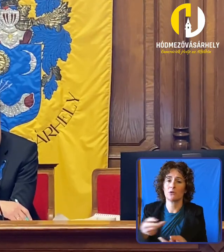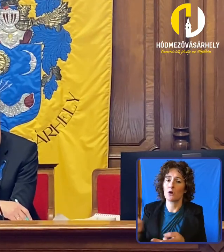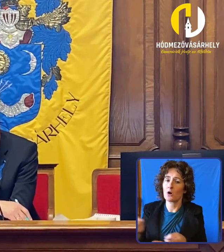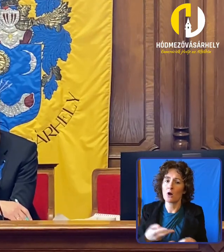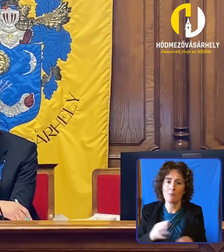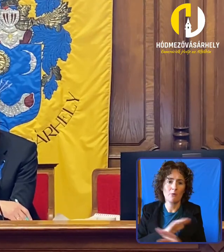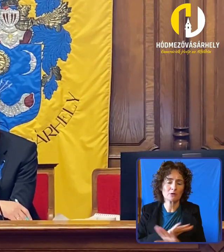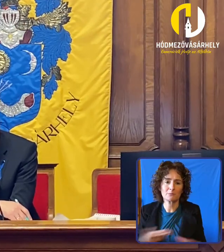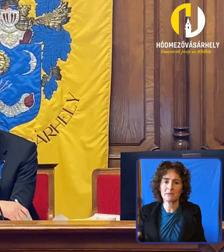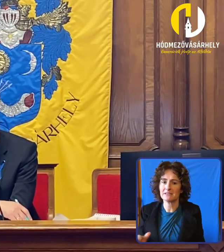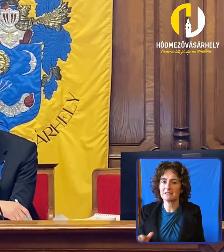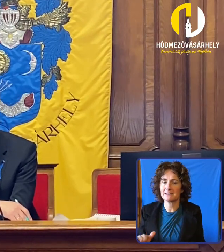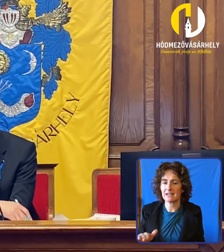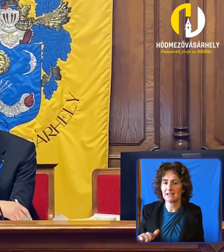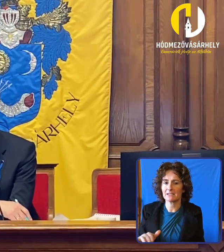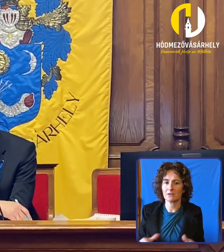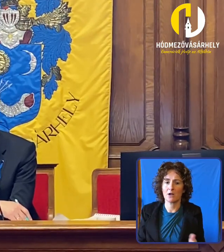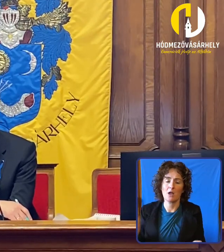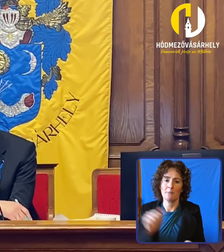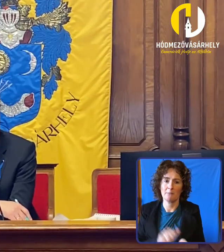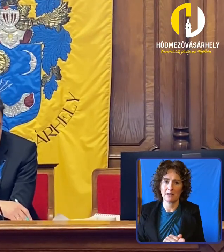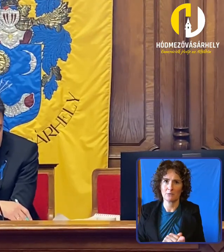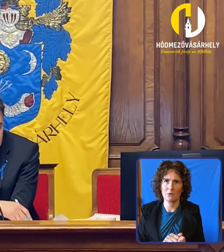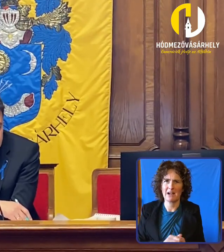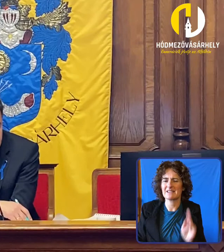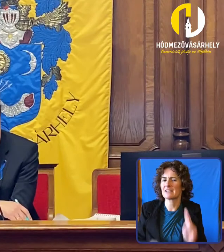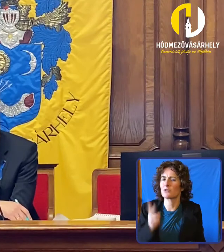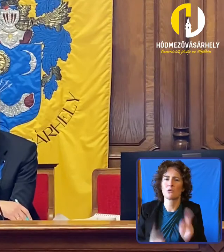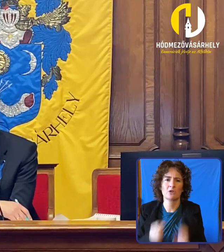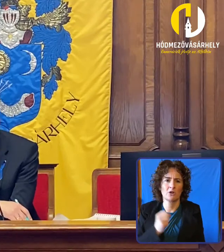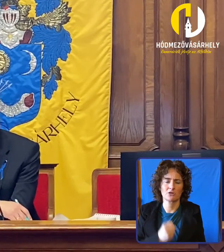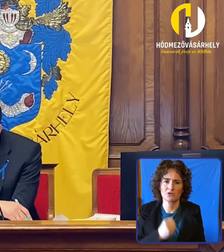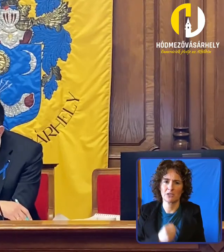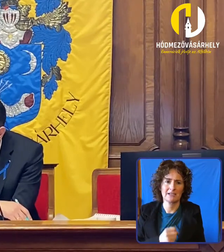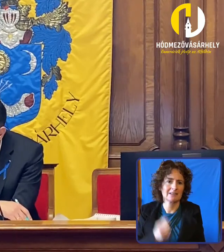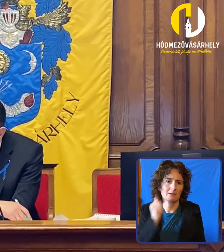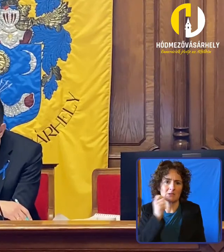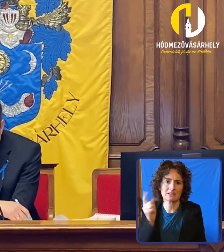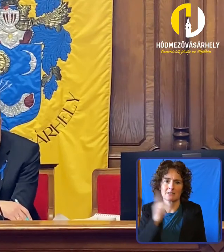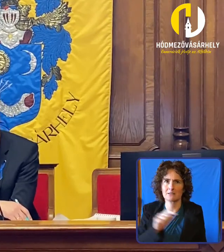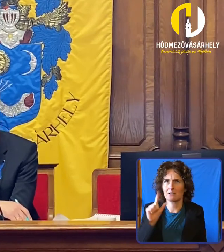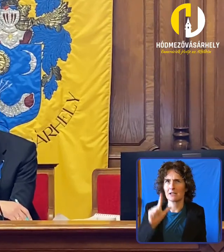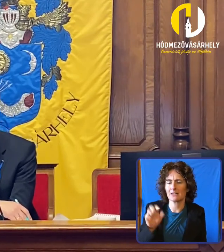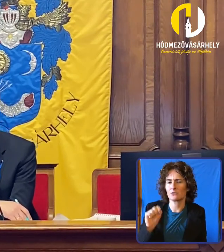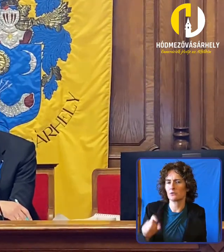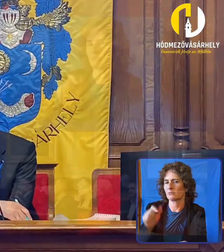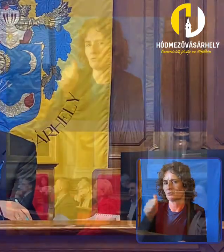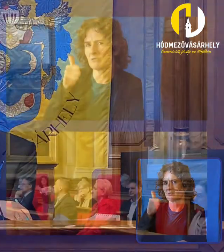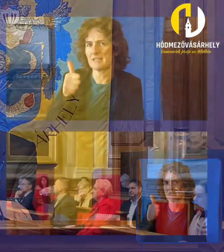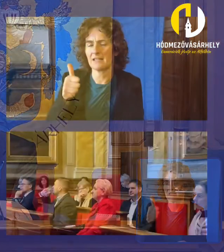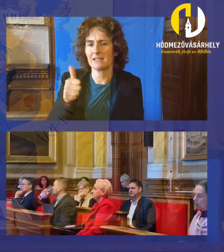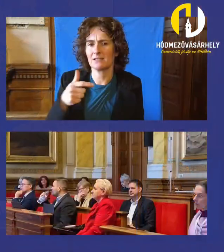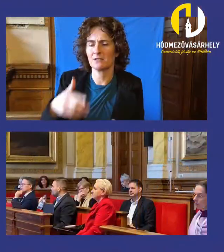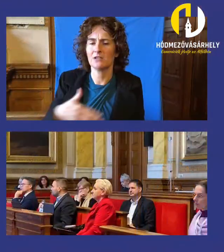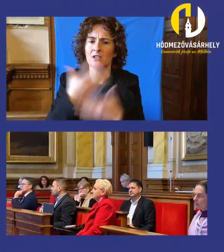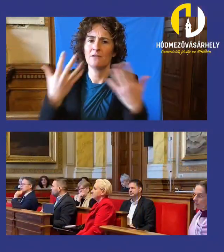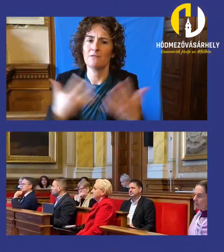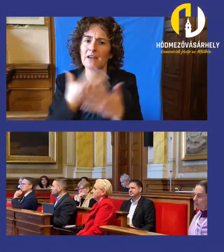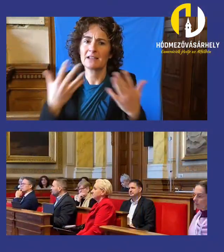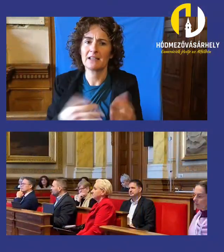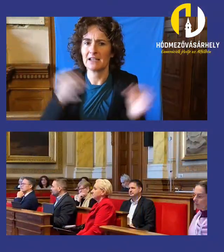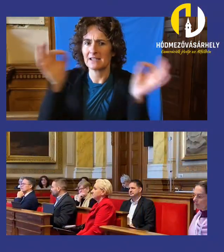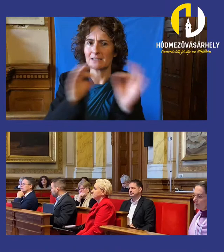úgy beszereztetni, hogy mondjuk a Maceka Tibornak három cége, vagy kettő cége plusz még egy vendéglátó cég pályázott.